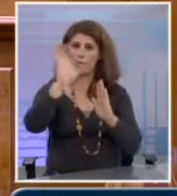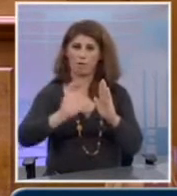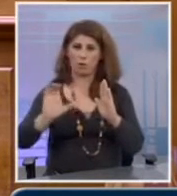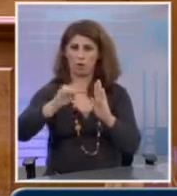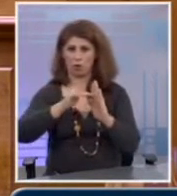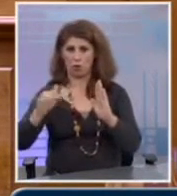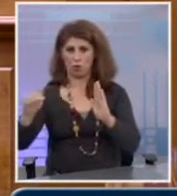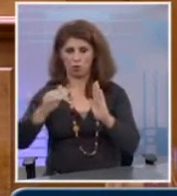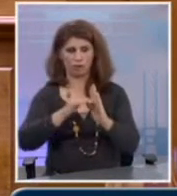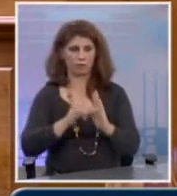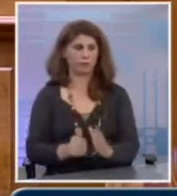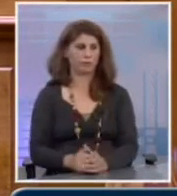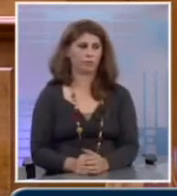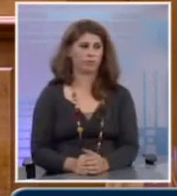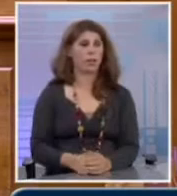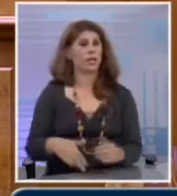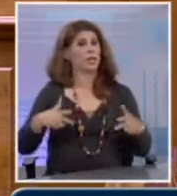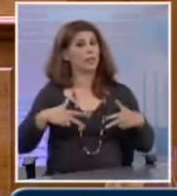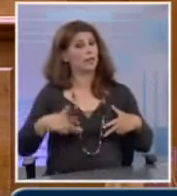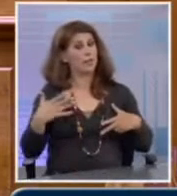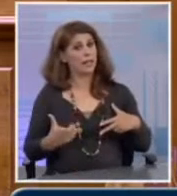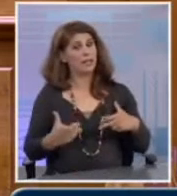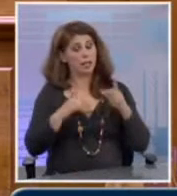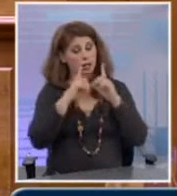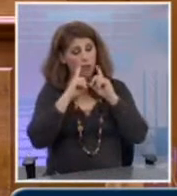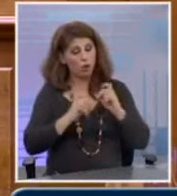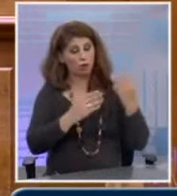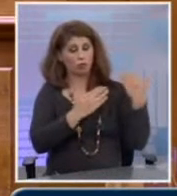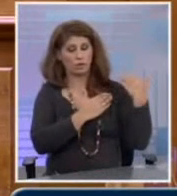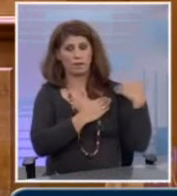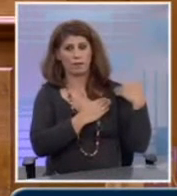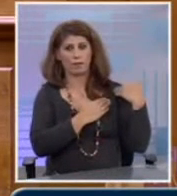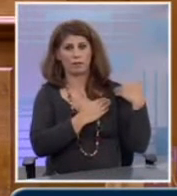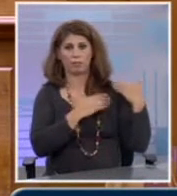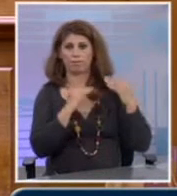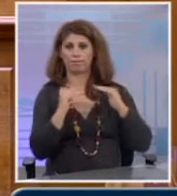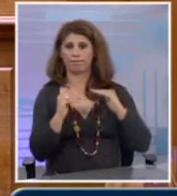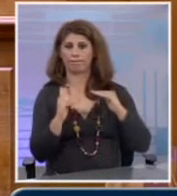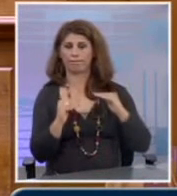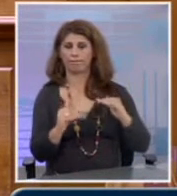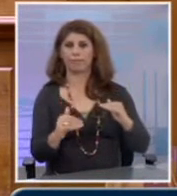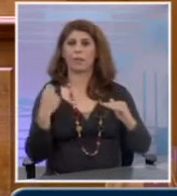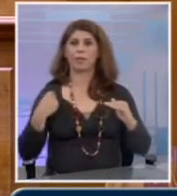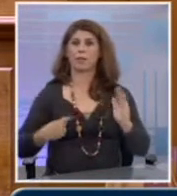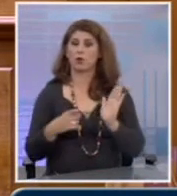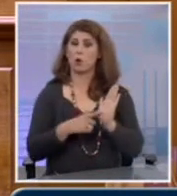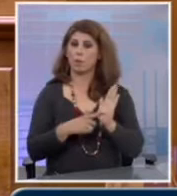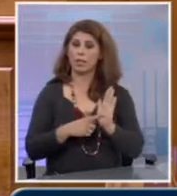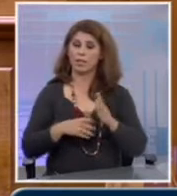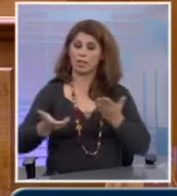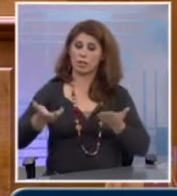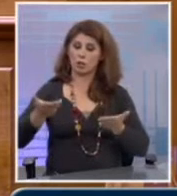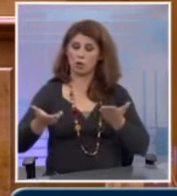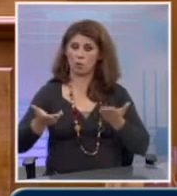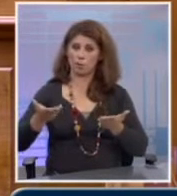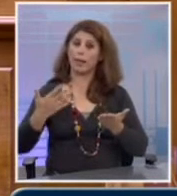όρο. Η κυβέρνηση όμως έχει την υποχρέωση και την ευθύνη να διατηρήσει τη δημοσιονομική ισορροπία